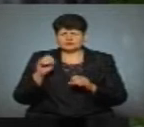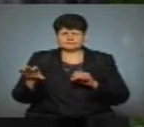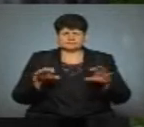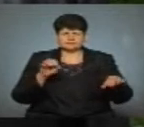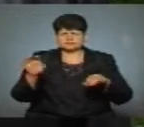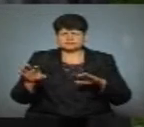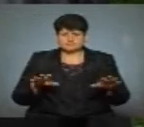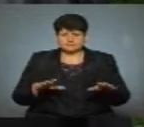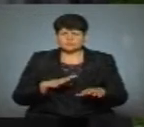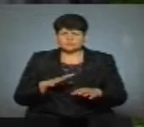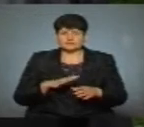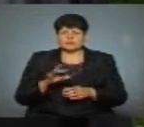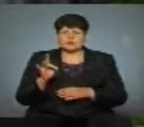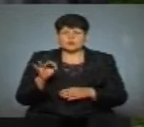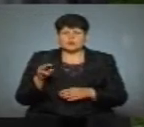рота.